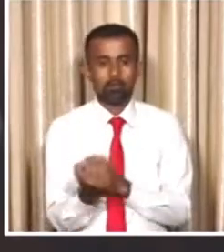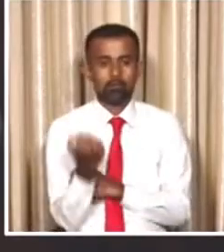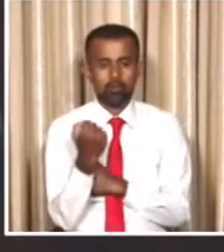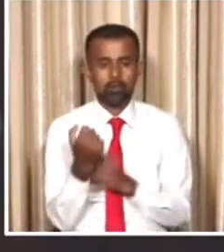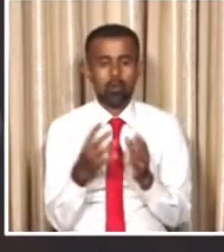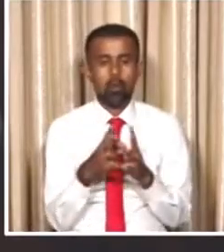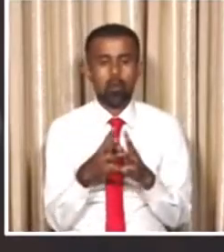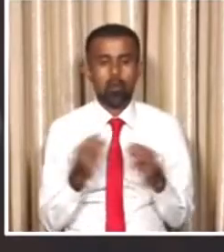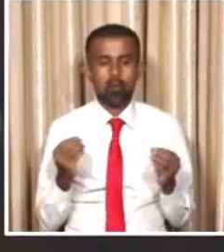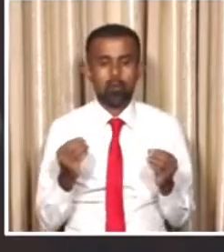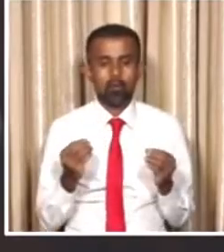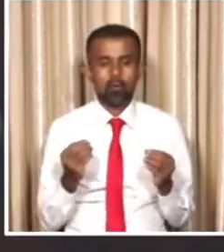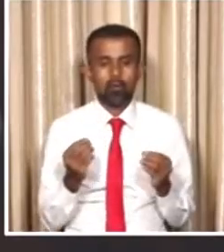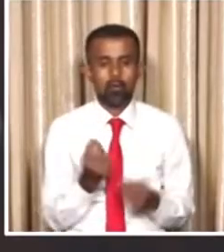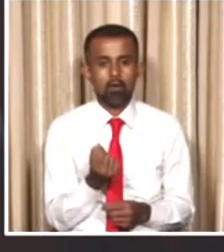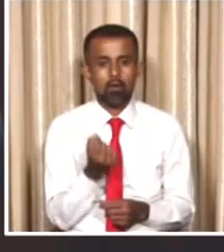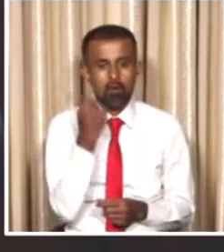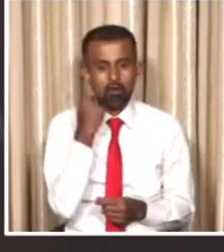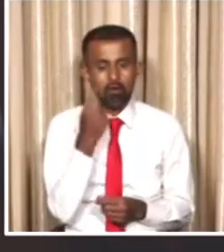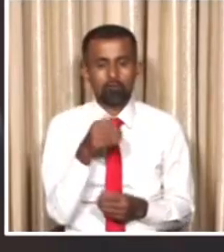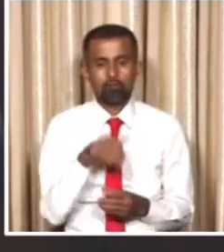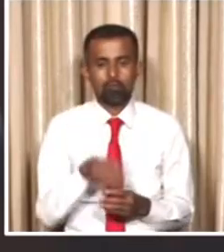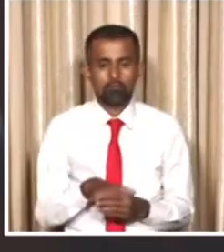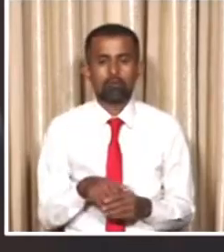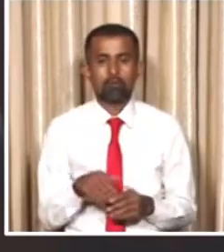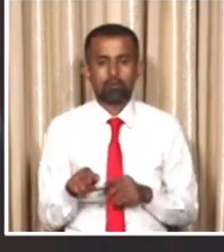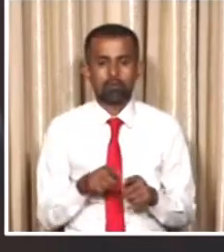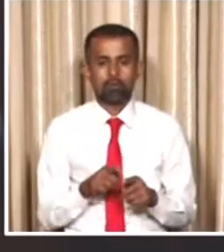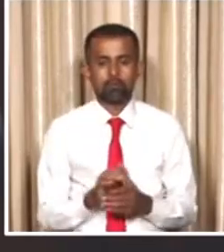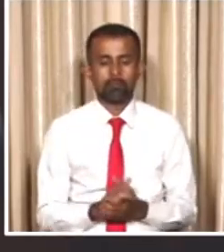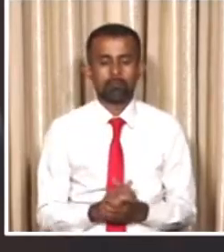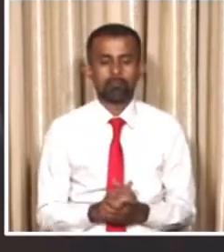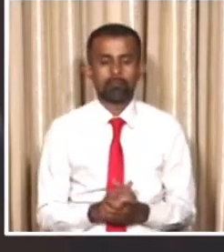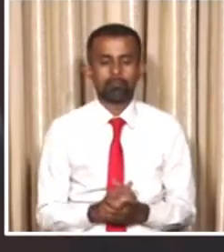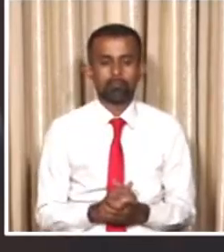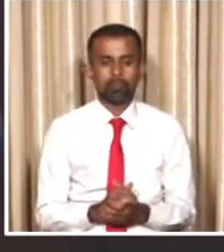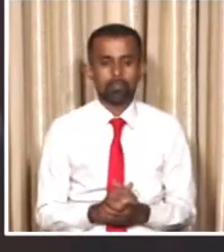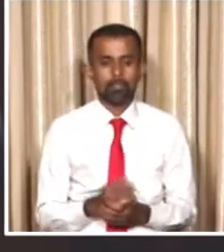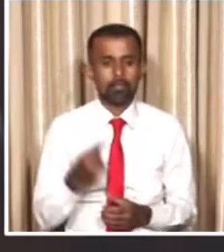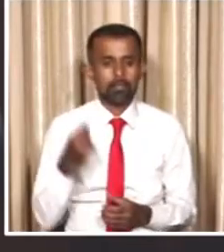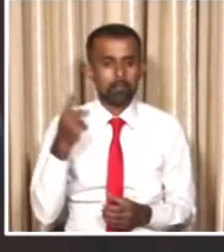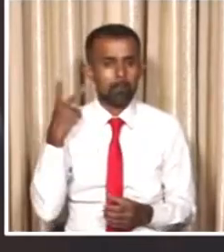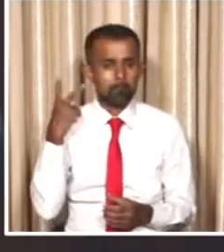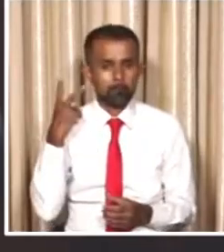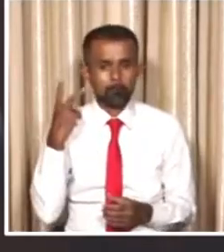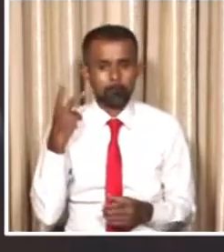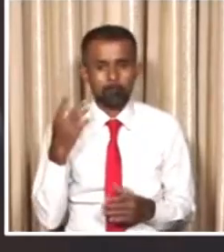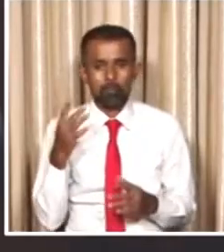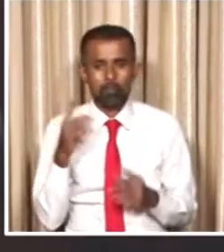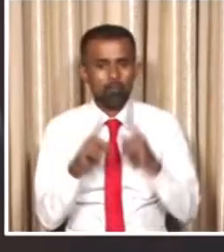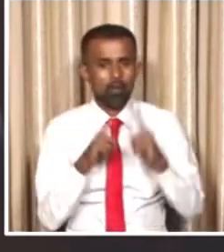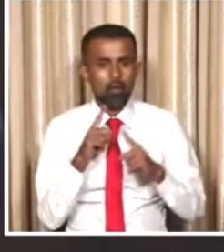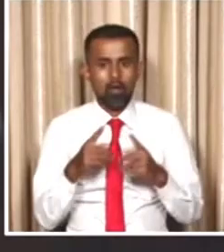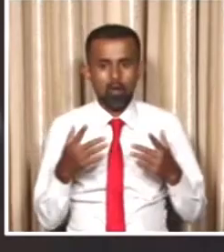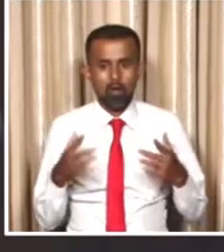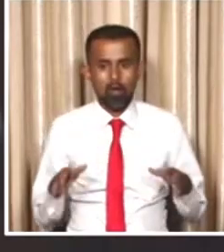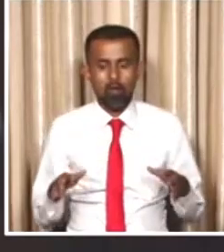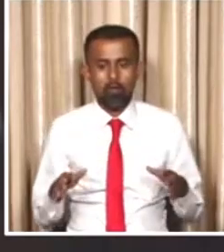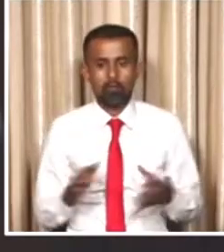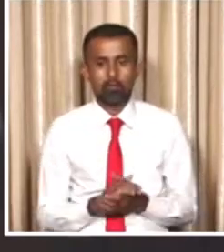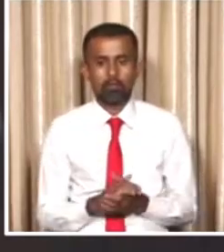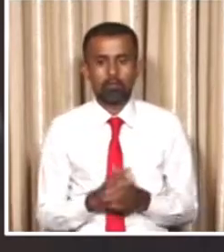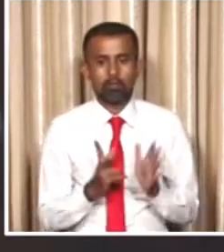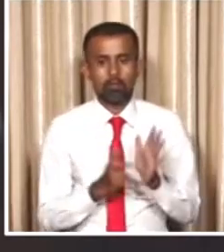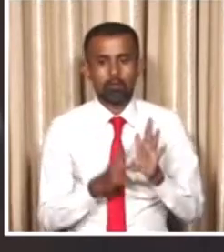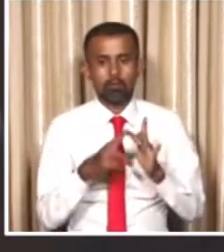කිරීම කියන සංකල්පය යටතේ තමයි එහෙම කරනවා කියලා කියන්නේ. දැන් මේ ඊයේ පෙරේදා ඉඳලා ලොකු ආන්දෝලනයකට ලක් වෙච්ච